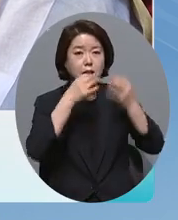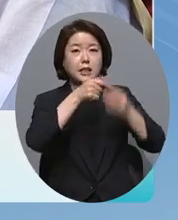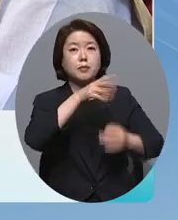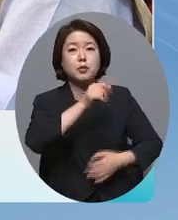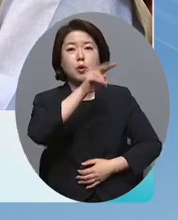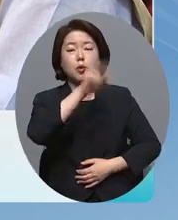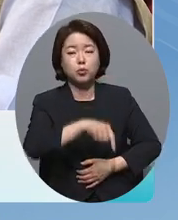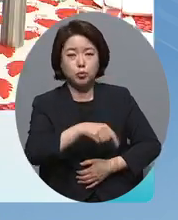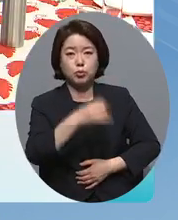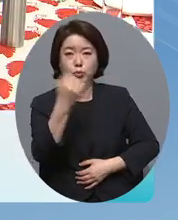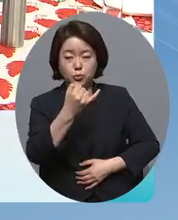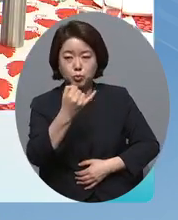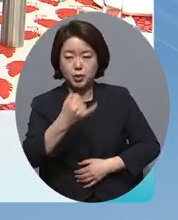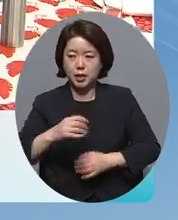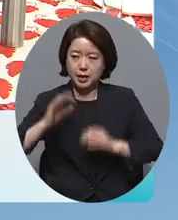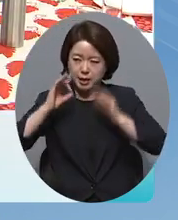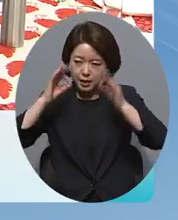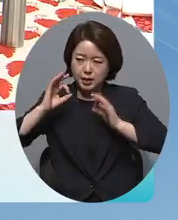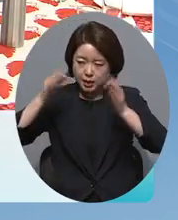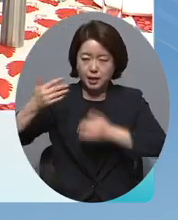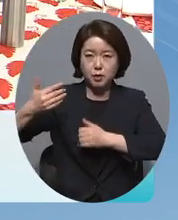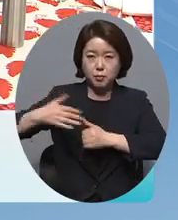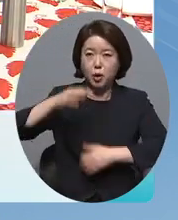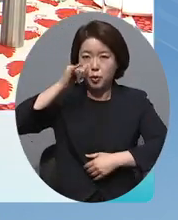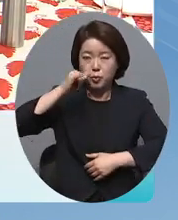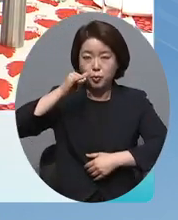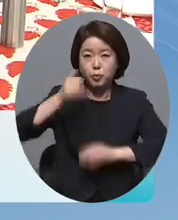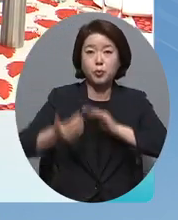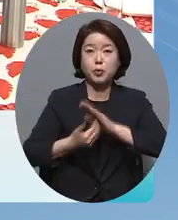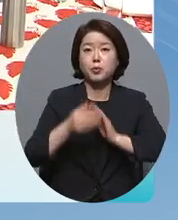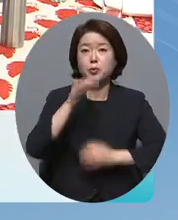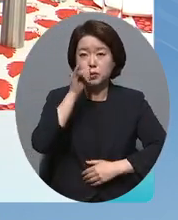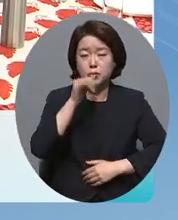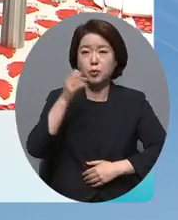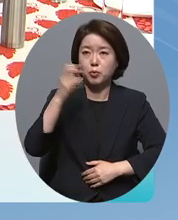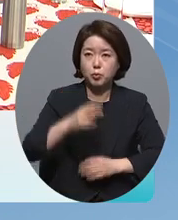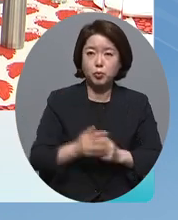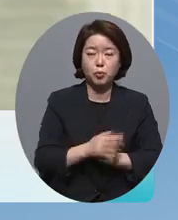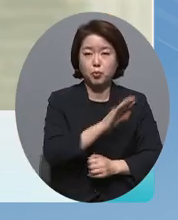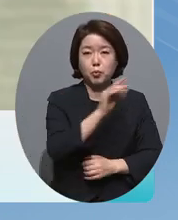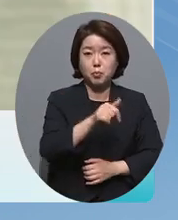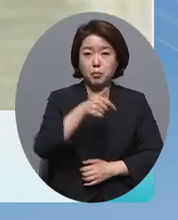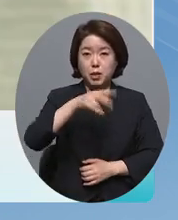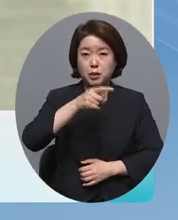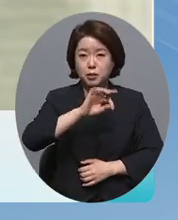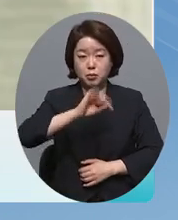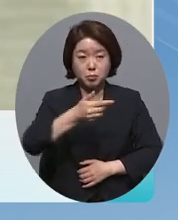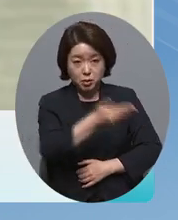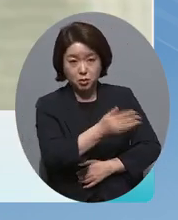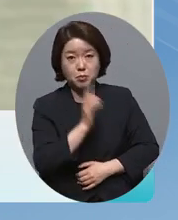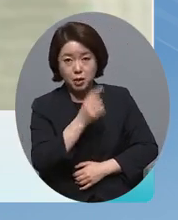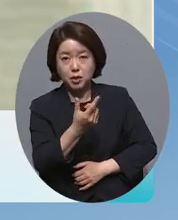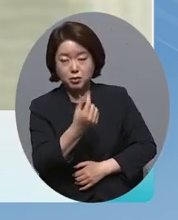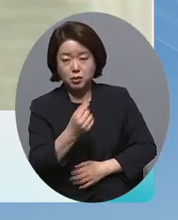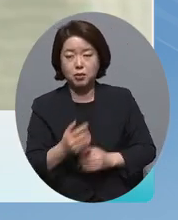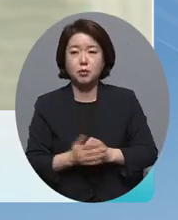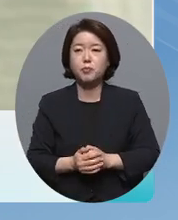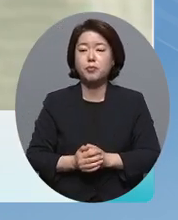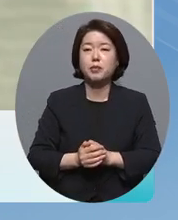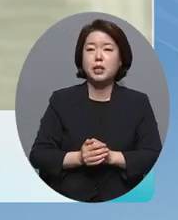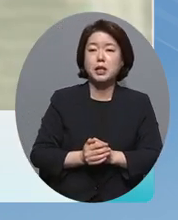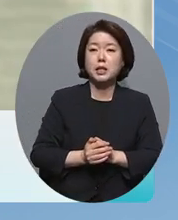초청을 강력하게 원했다고 해서 이루어진 방안이 있는 거고 또 앞서 우리 박석민 비서관께서 말씀하셨지만 그 신라